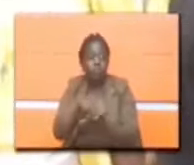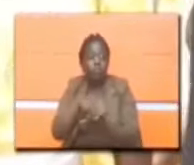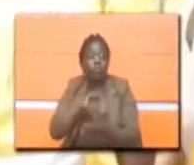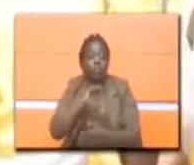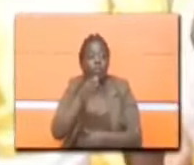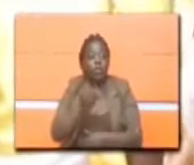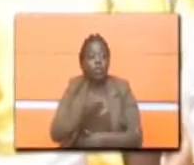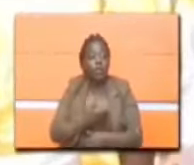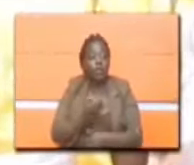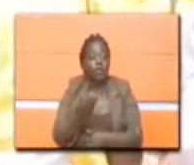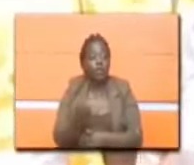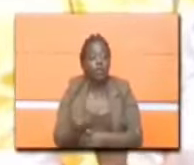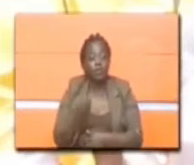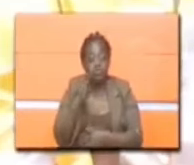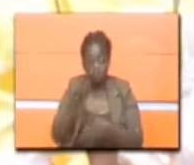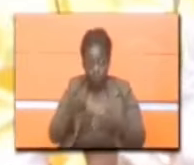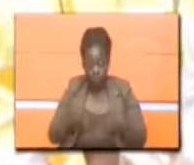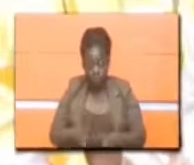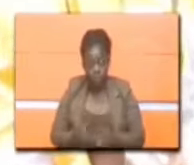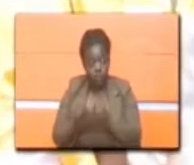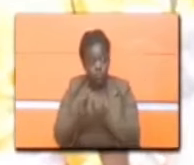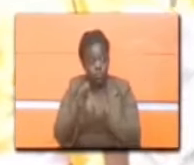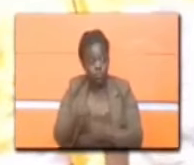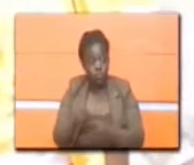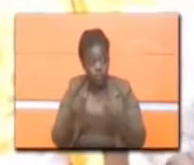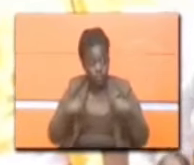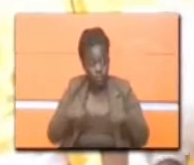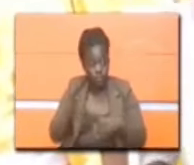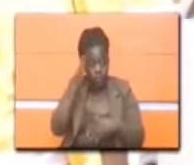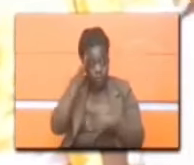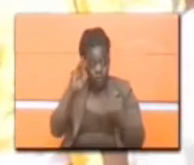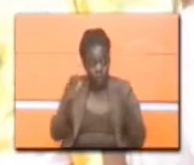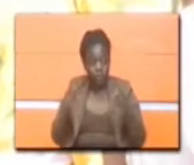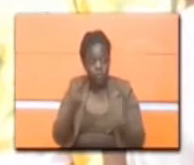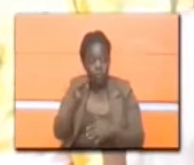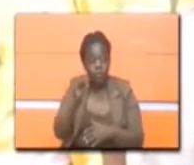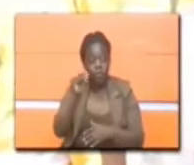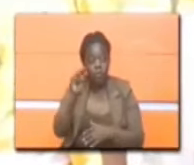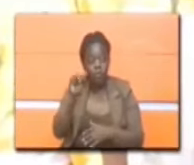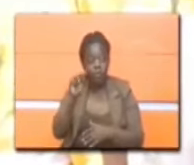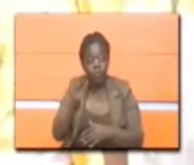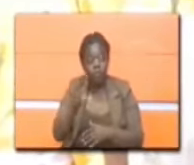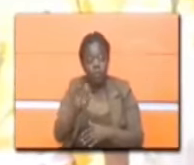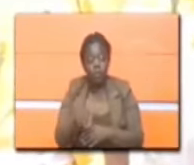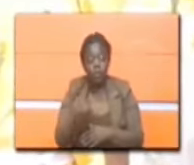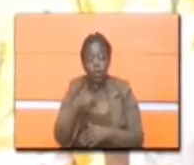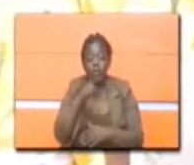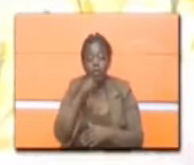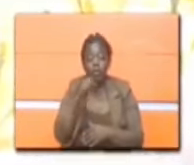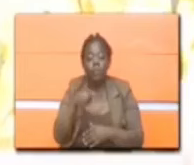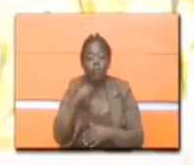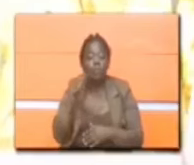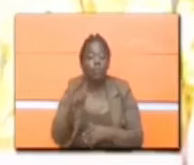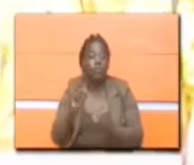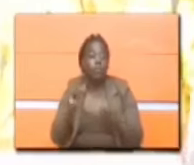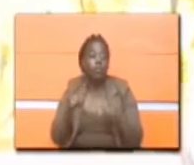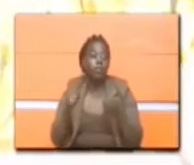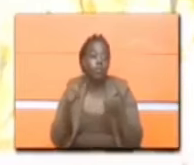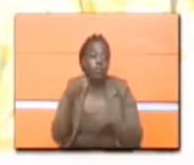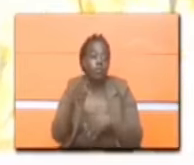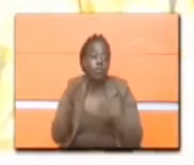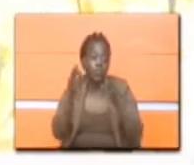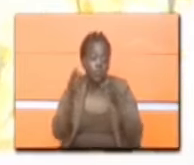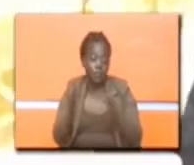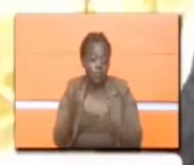Ffe abazaalibwa naye ffe tumanyi Tamale bw'abadde nga musajja asaagasaaga era tuyinza kutwala bintu